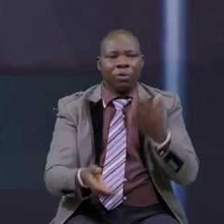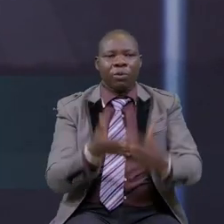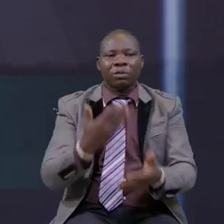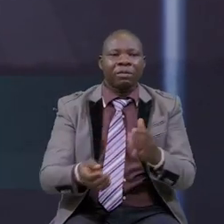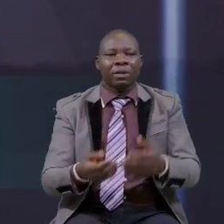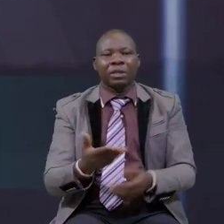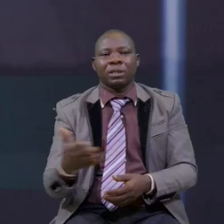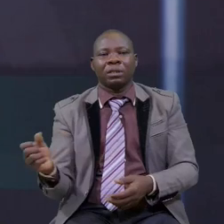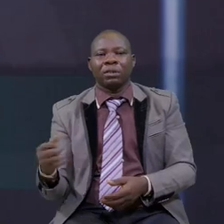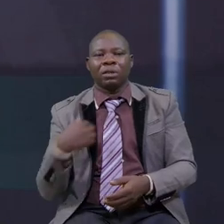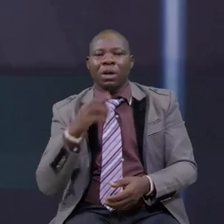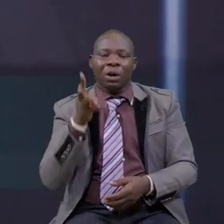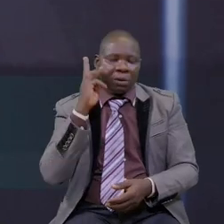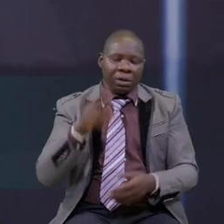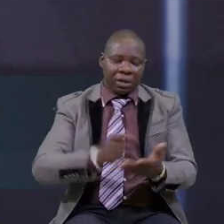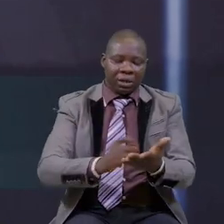Romains 15,